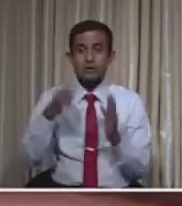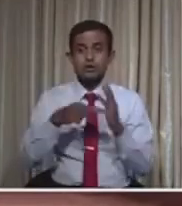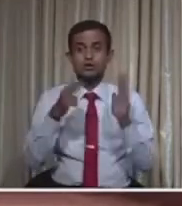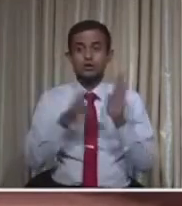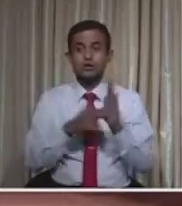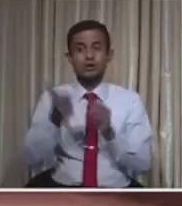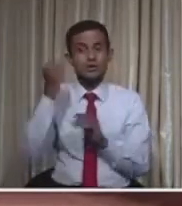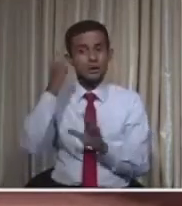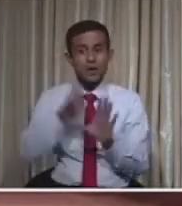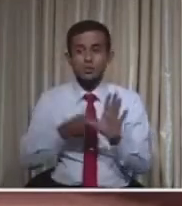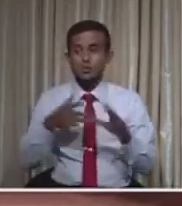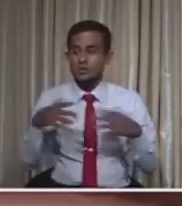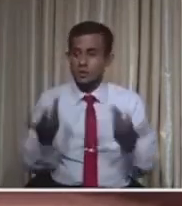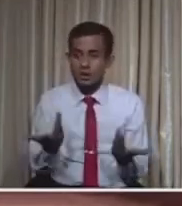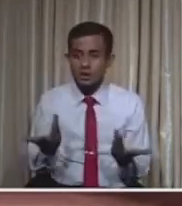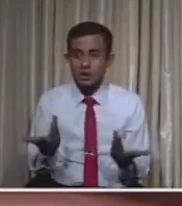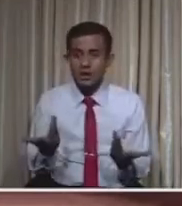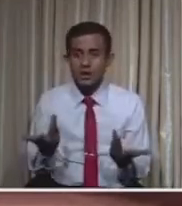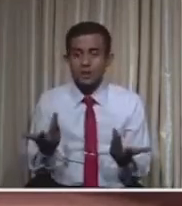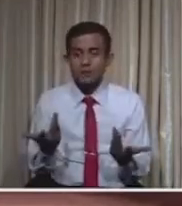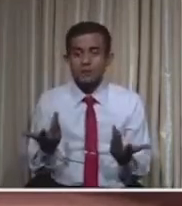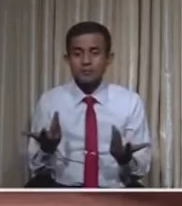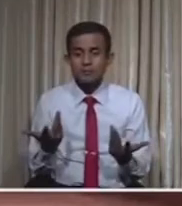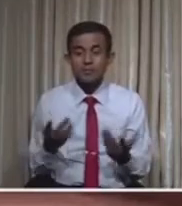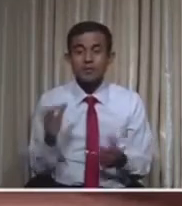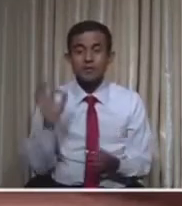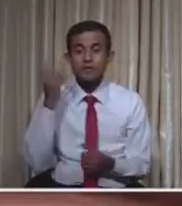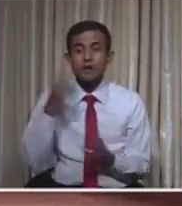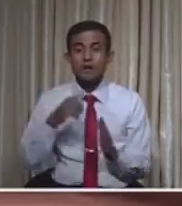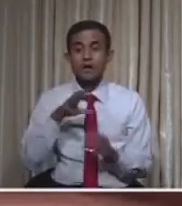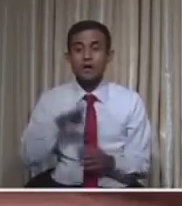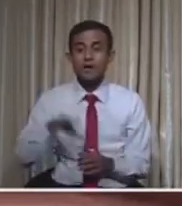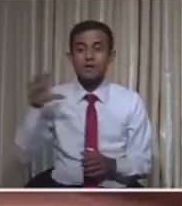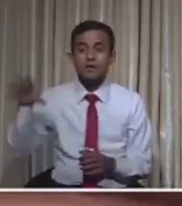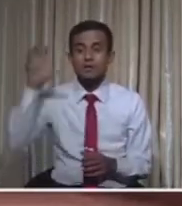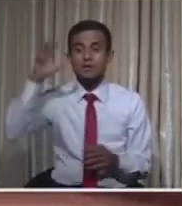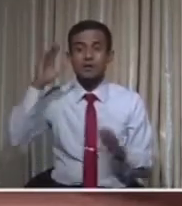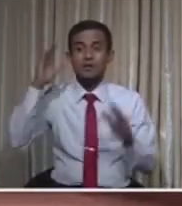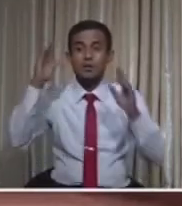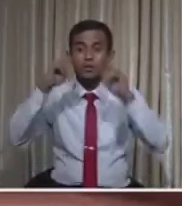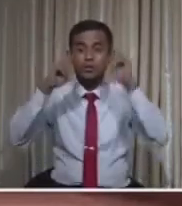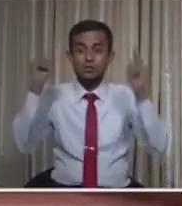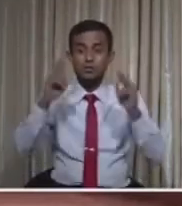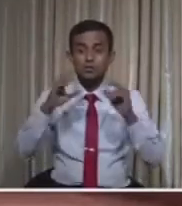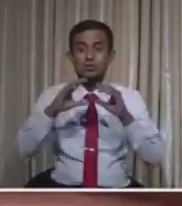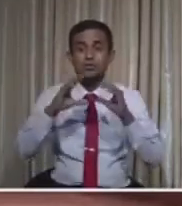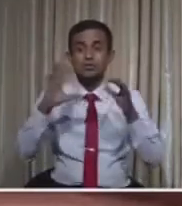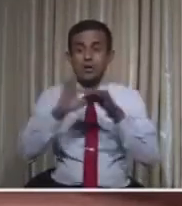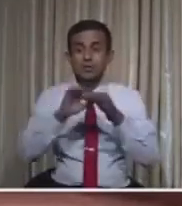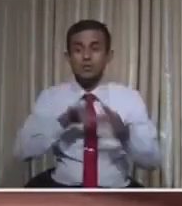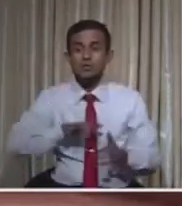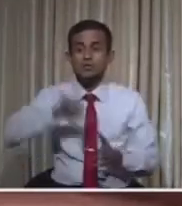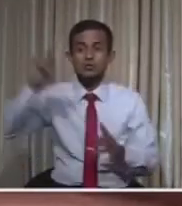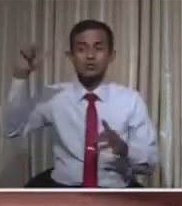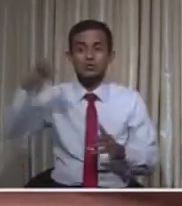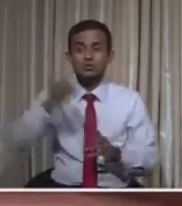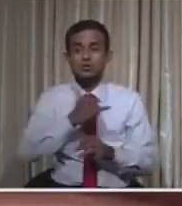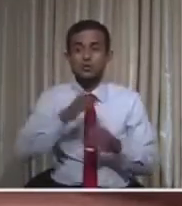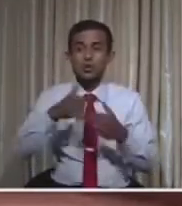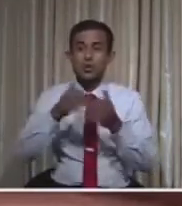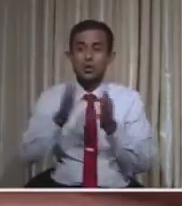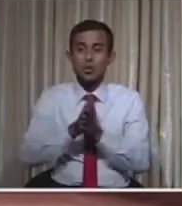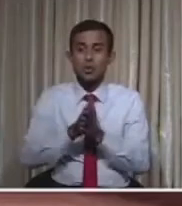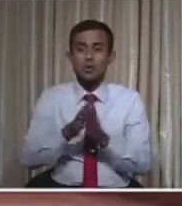නැහැ. ඒ වගේ විශේෂයෙන්ම රටවල් වල තියෙන ජාත්‍යන්තර සම්බන්ධතා ඔක්කොම නැවතුණා. ගුවන් ගමන් සූම් වලින් තමයි ඔක්කොම